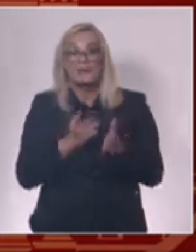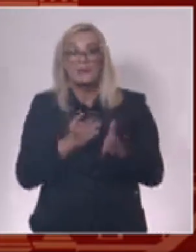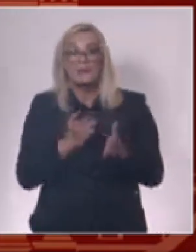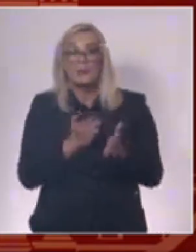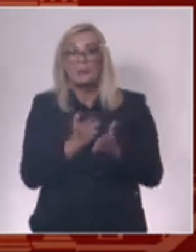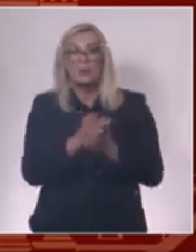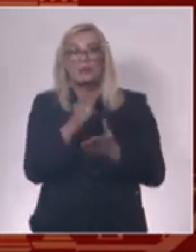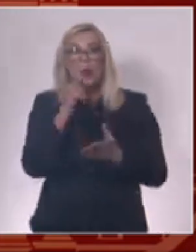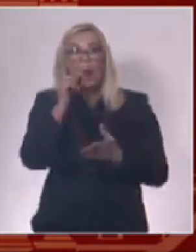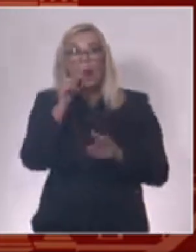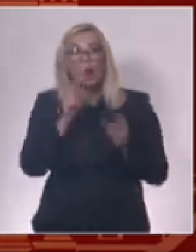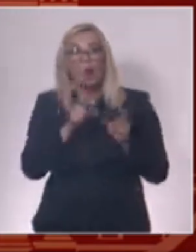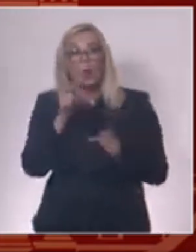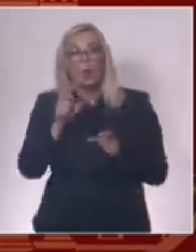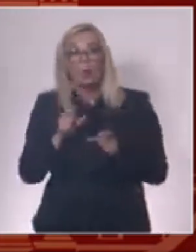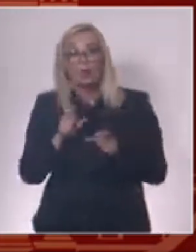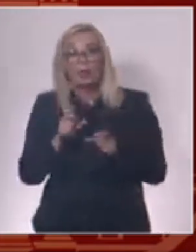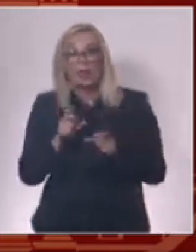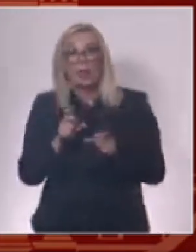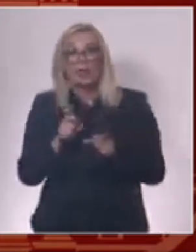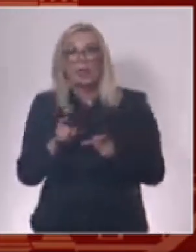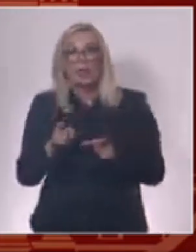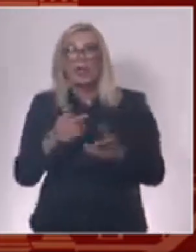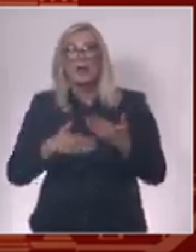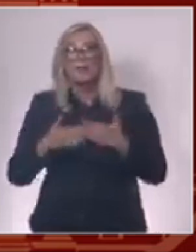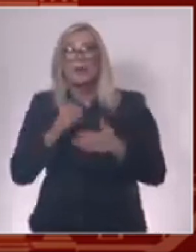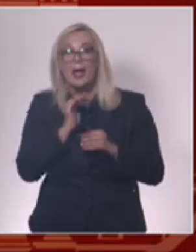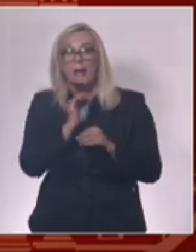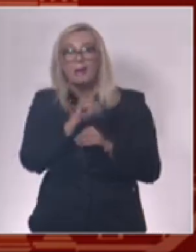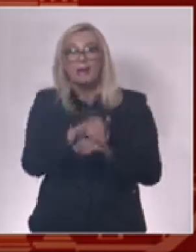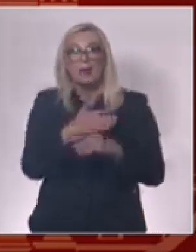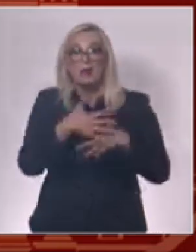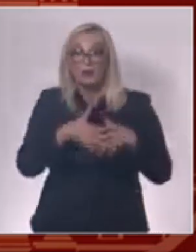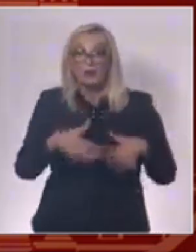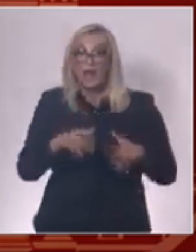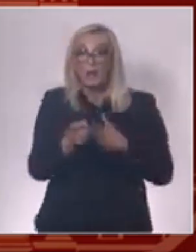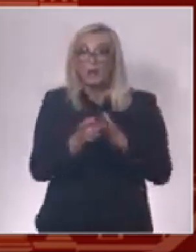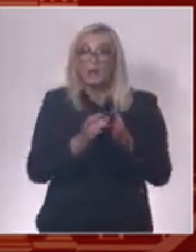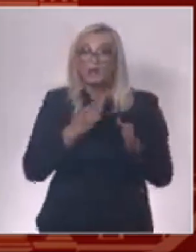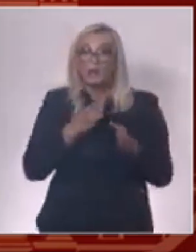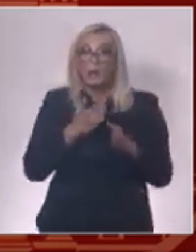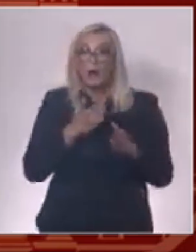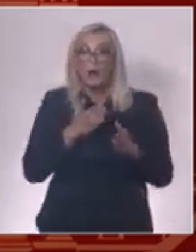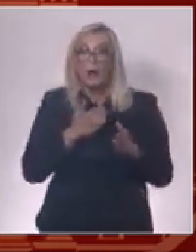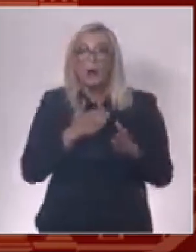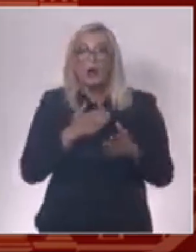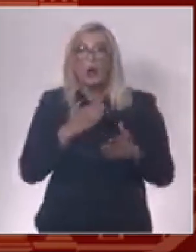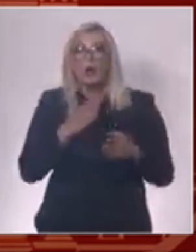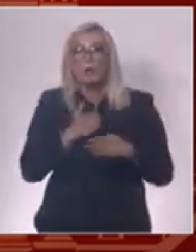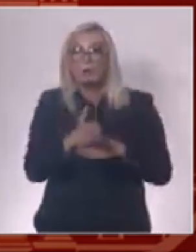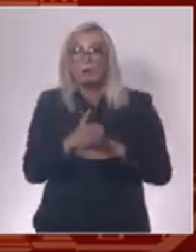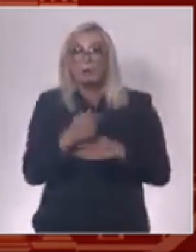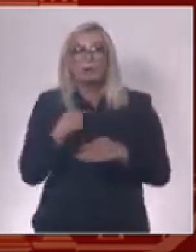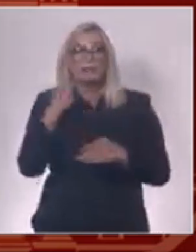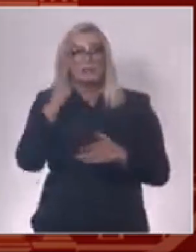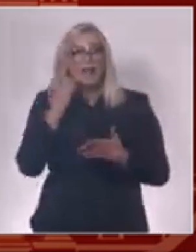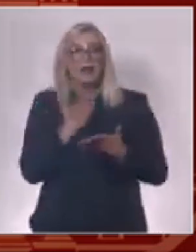луѓе и стоки, тогаш прекуграничен брз проток, тогаш би сакал да ја знам границата